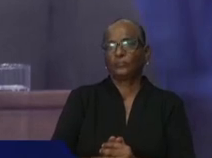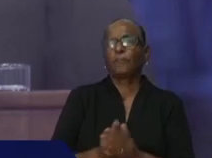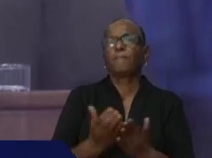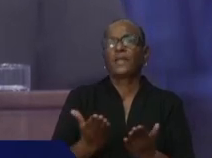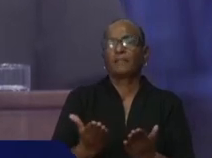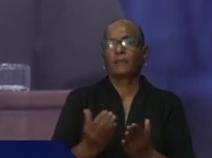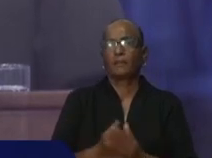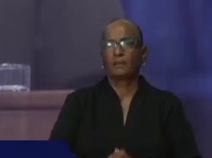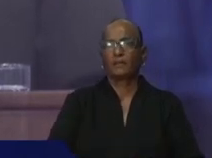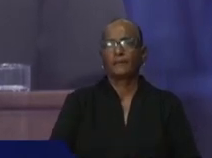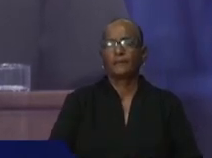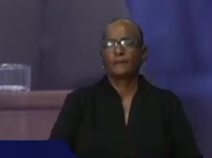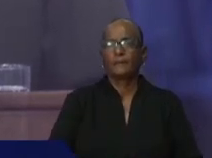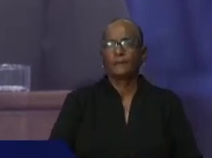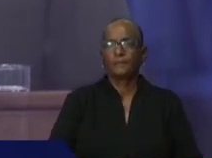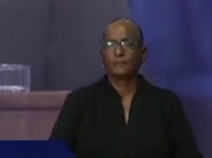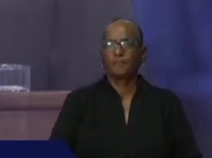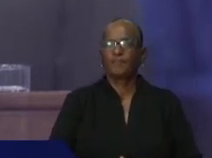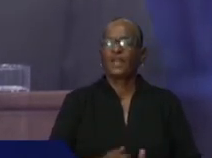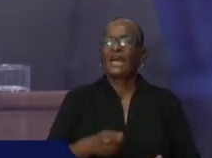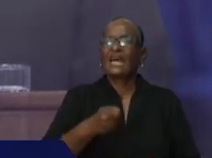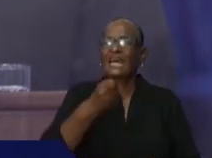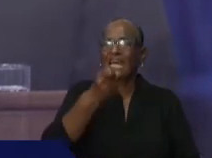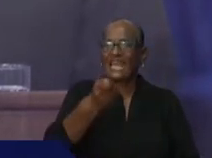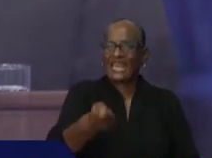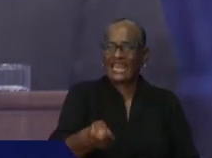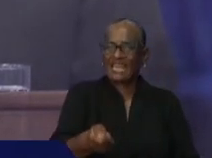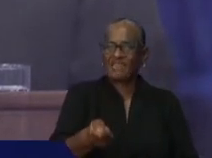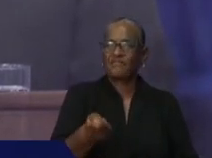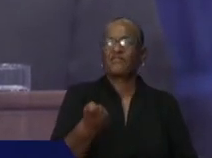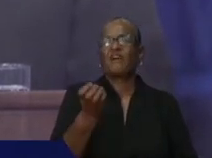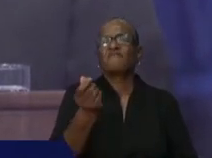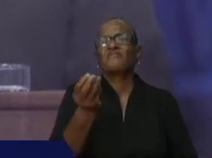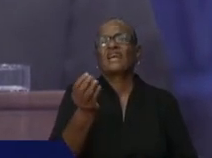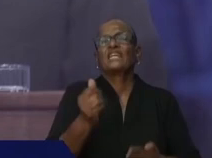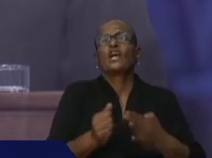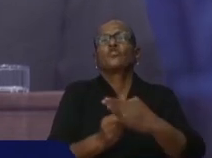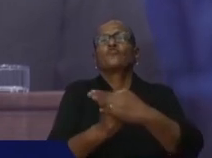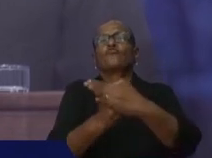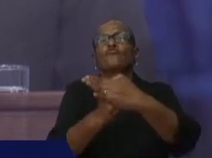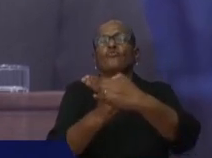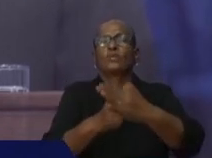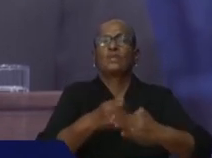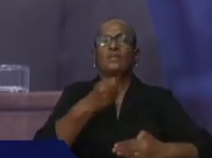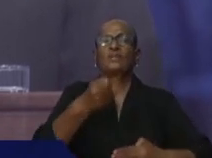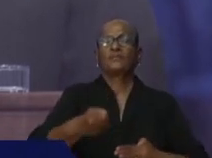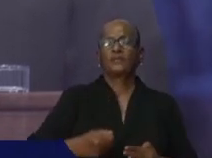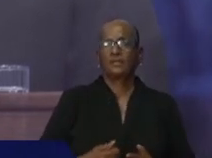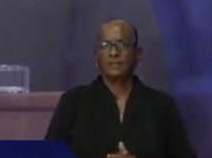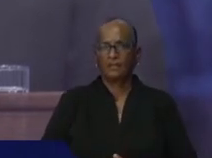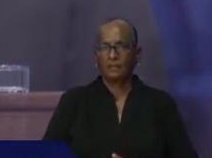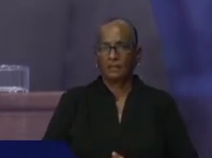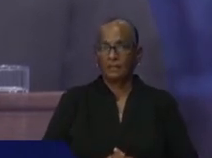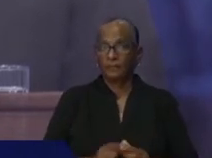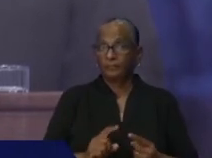met het geven van financiële ondersteuning